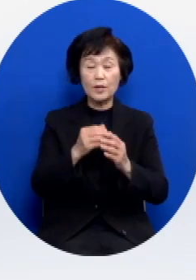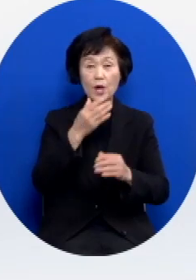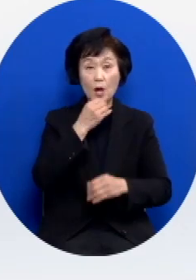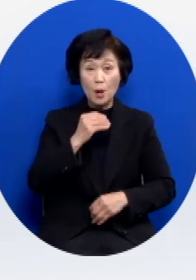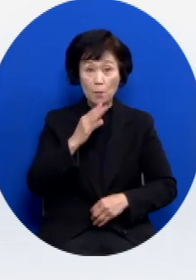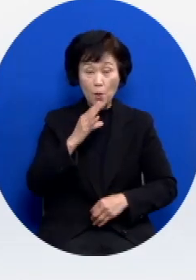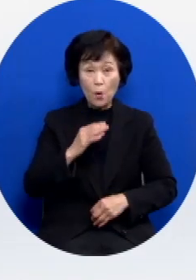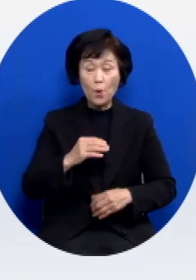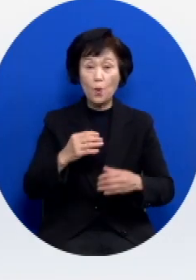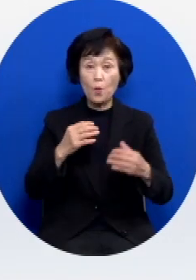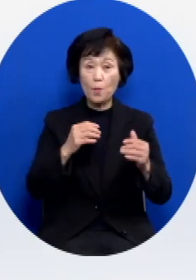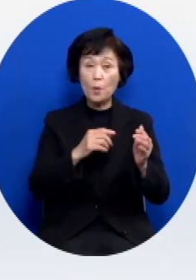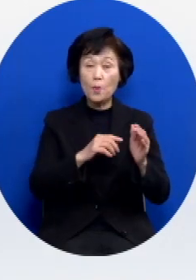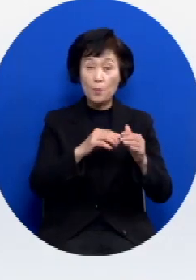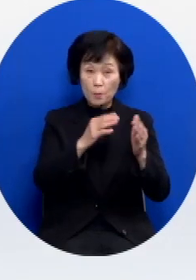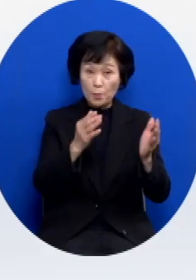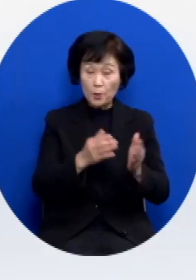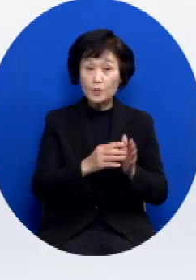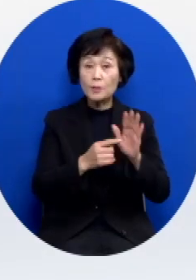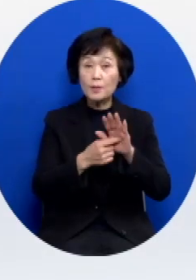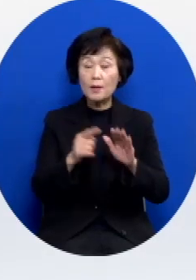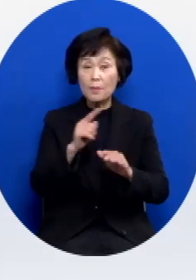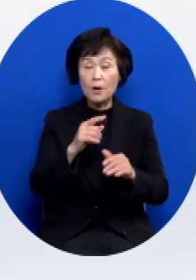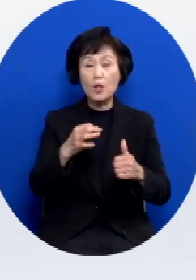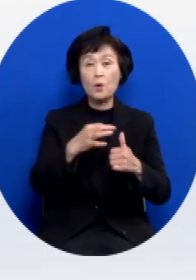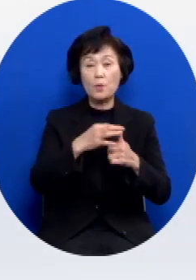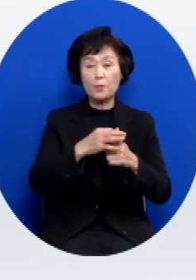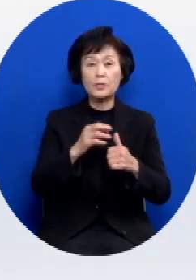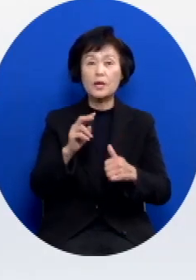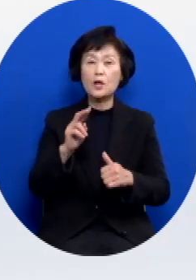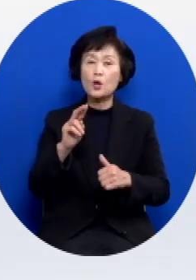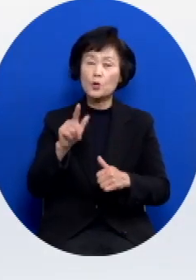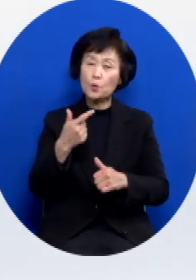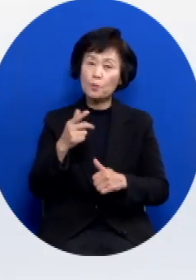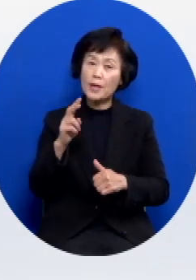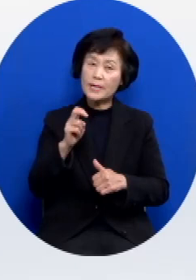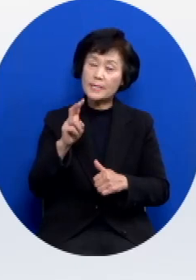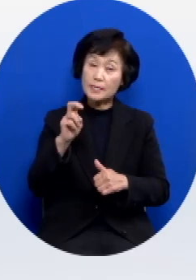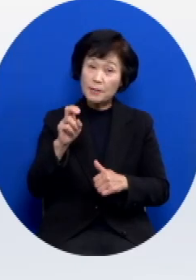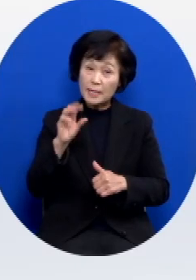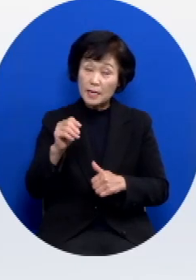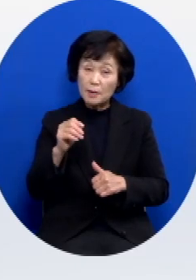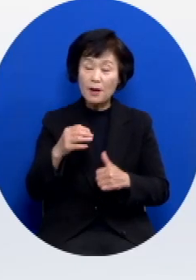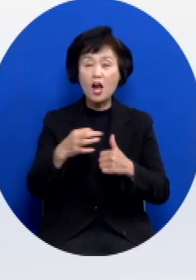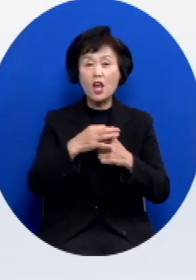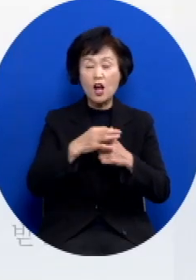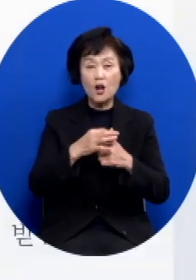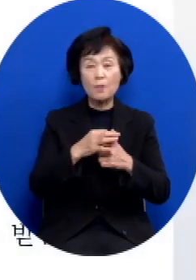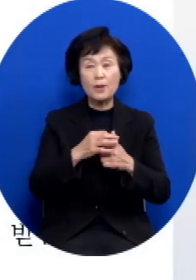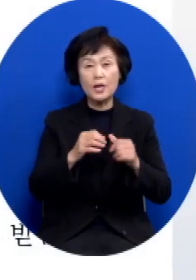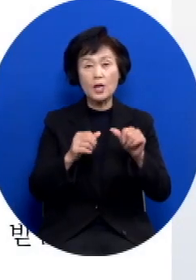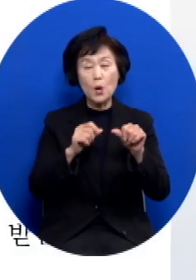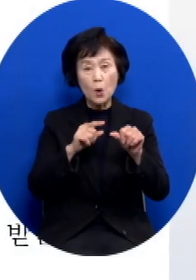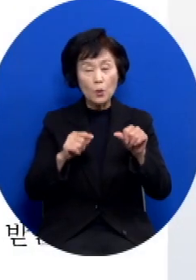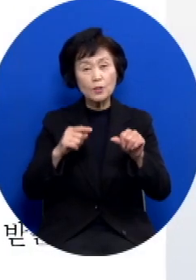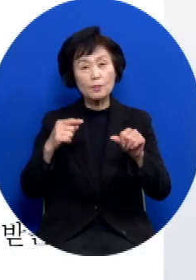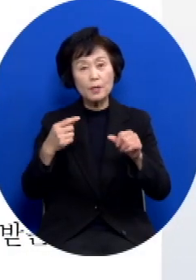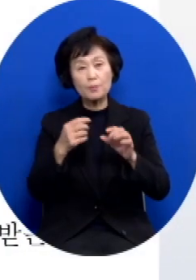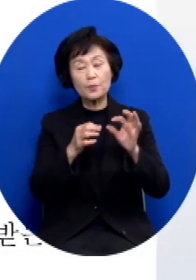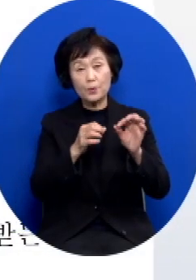보건복지부는 현재 국민연금을 받는 약 622만 명의 연금액이 5.1% 인상된다고